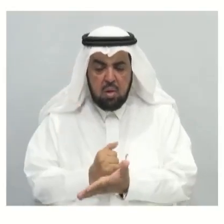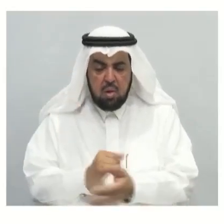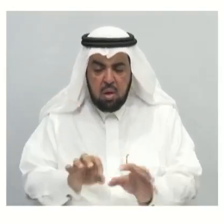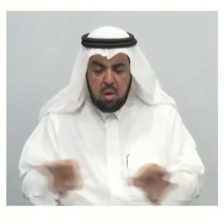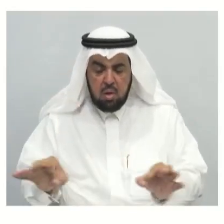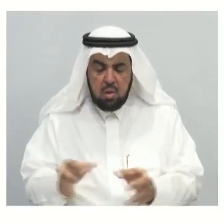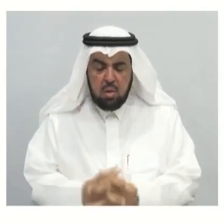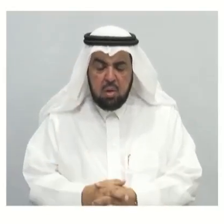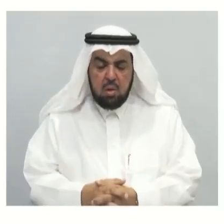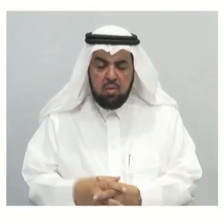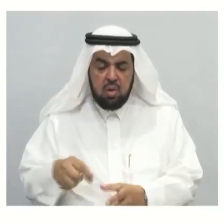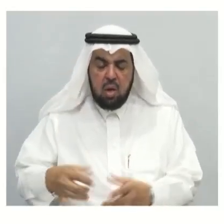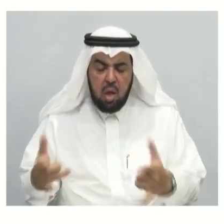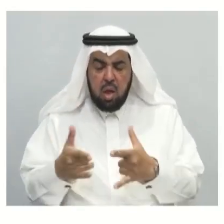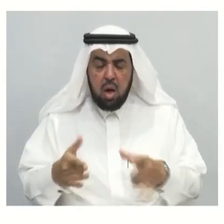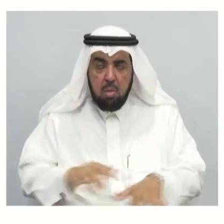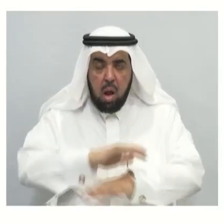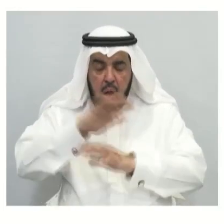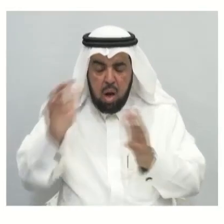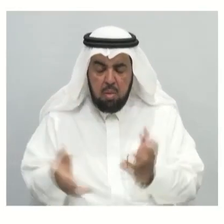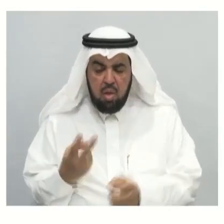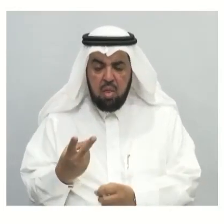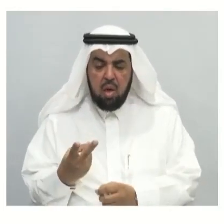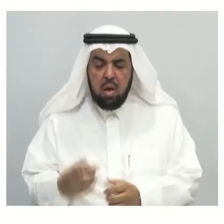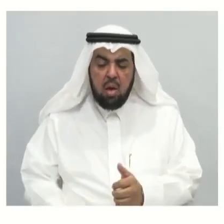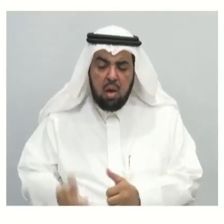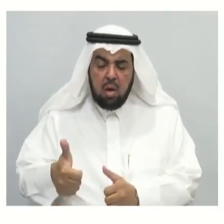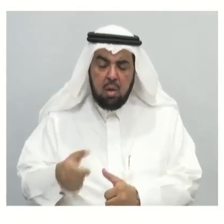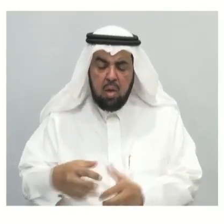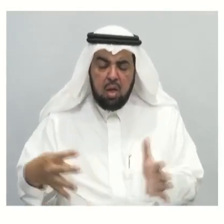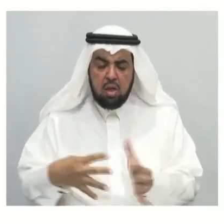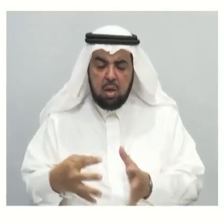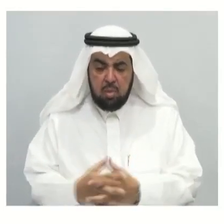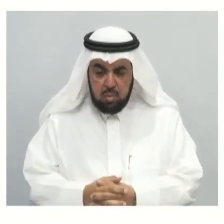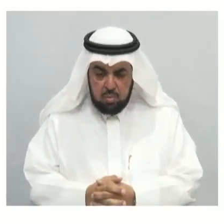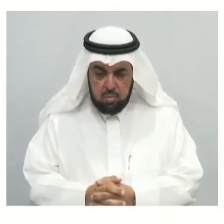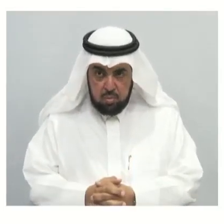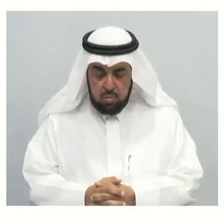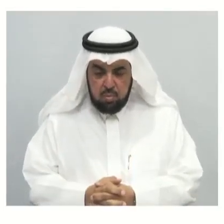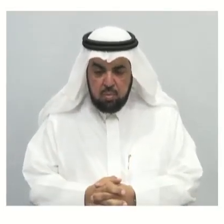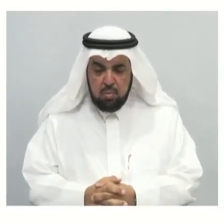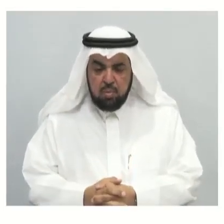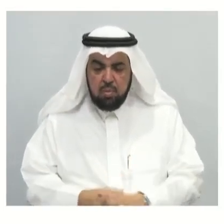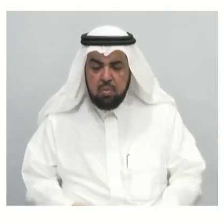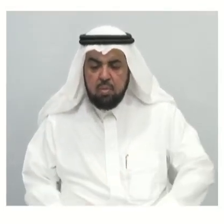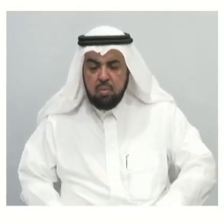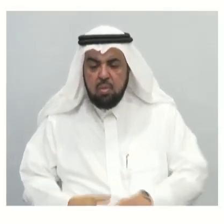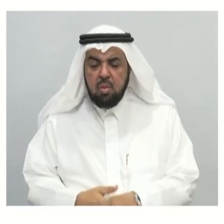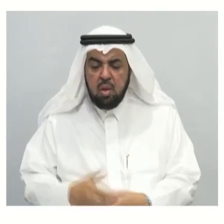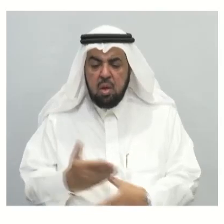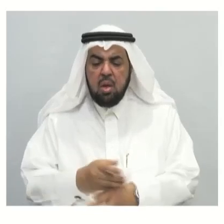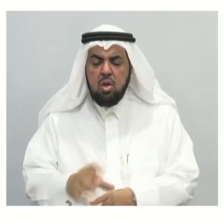نشات ابان الحرب العالميه الثانيه لاقامه هذه الجامعه ايضا